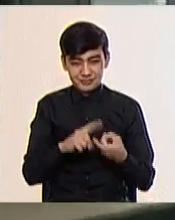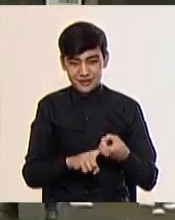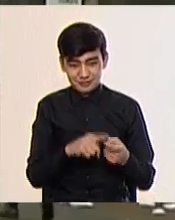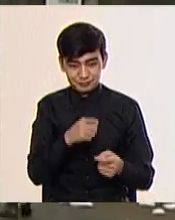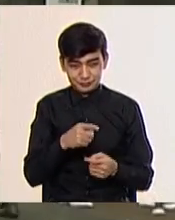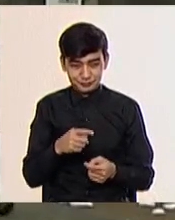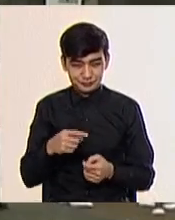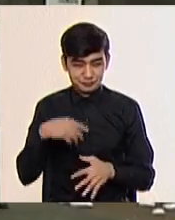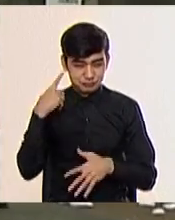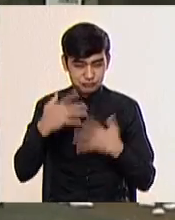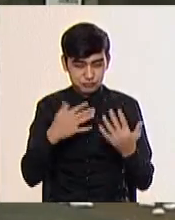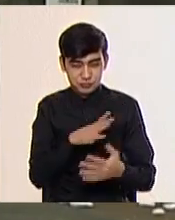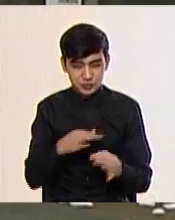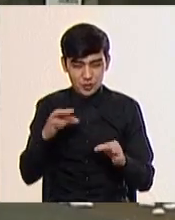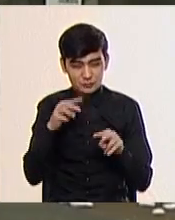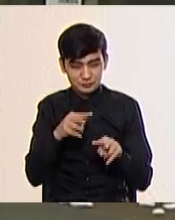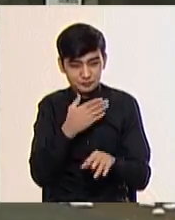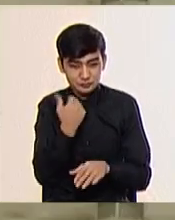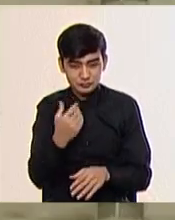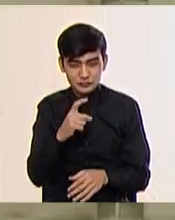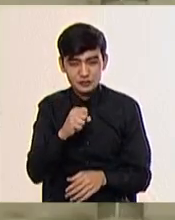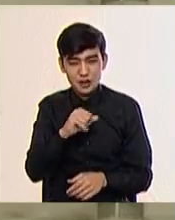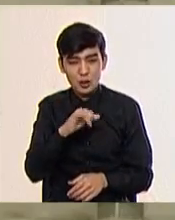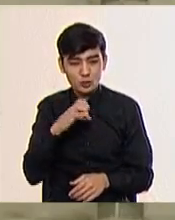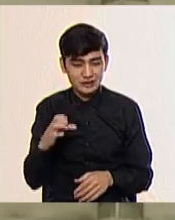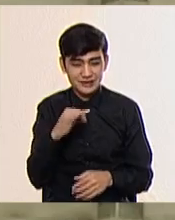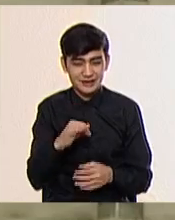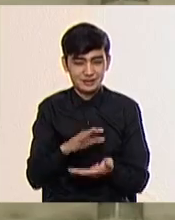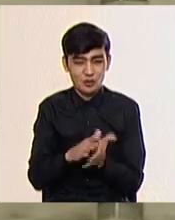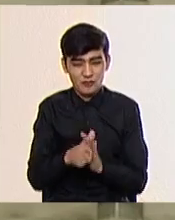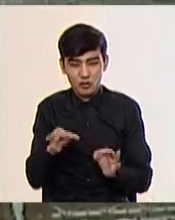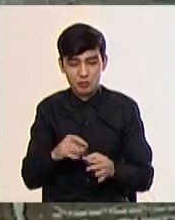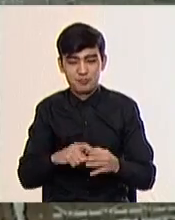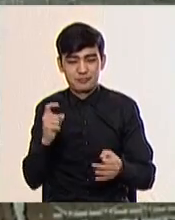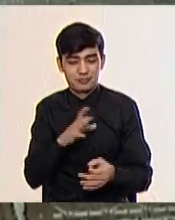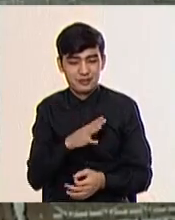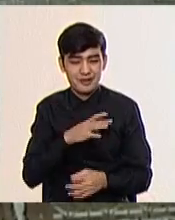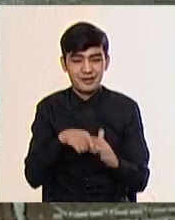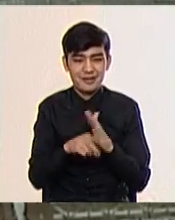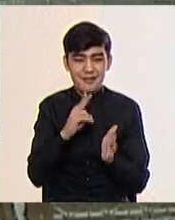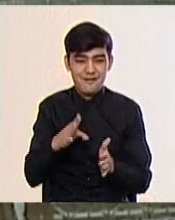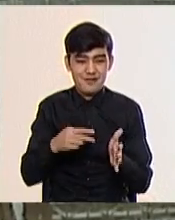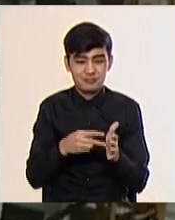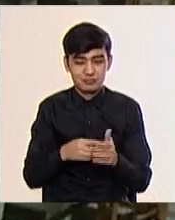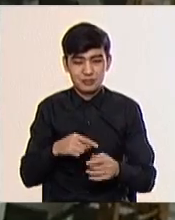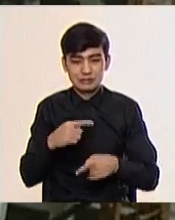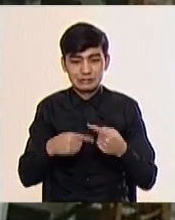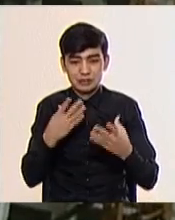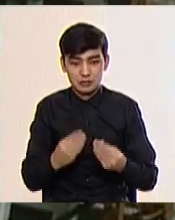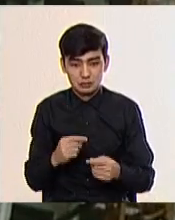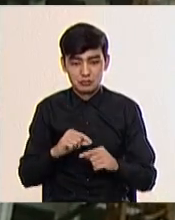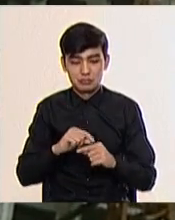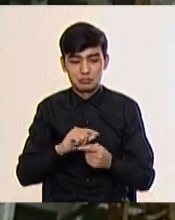что на рынке творится неконтролируемый хаос, сделки срываются. Цена на квартиру может поменяться на следующий